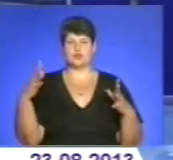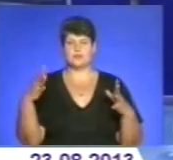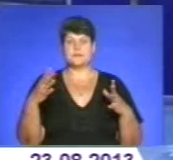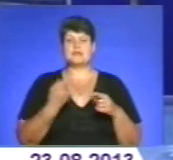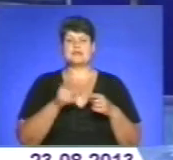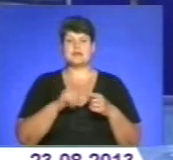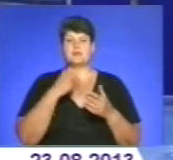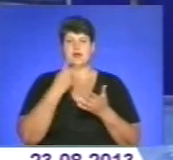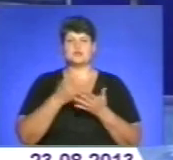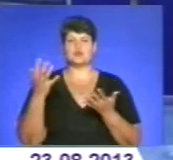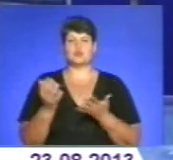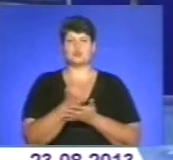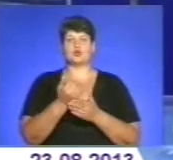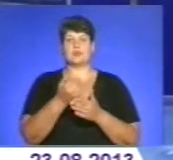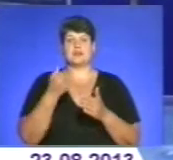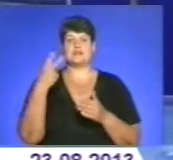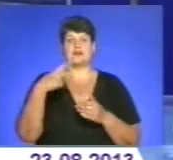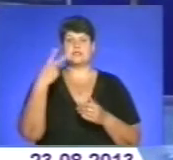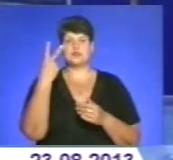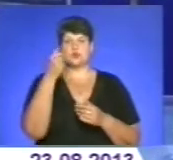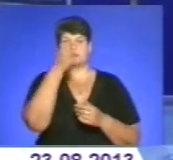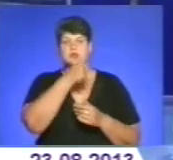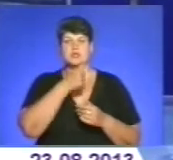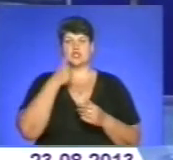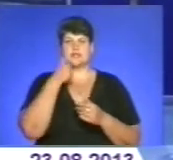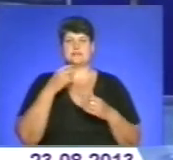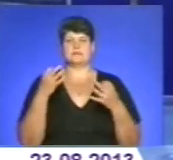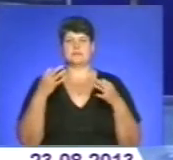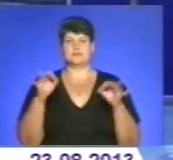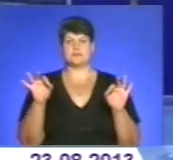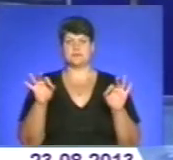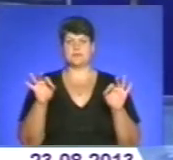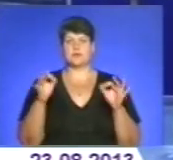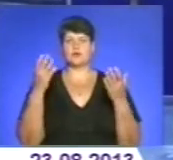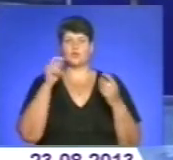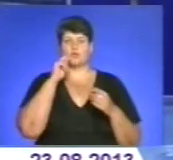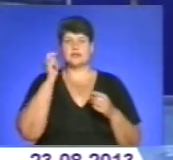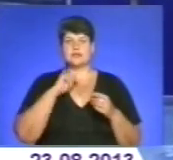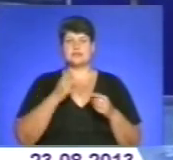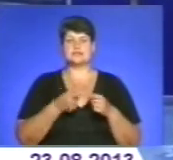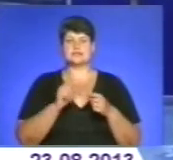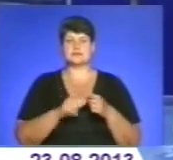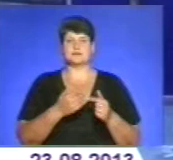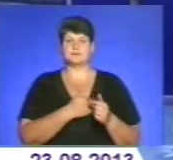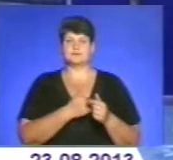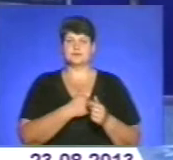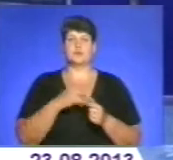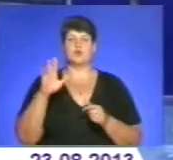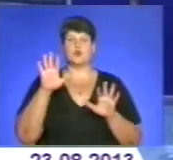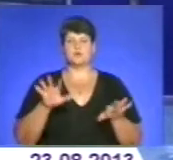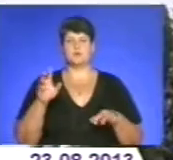а також її здобутки напередодні 22-ї річниці Незалежності. Захід ініціював голова обласної державної адміністрації Валентин